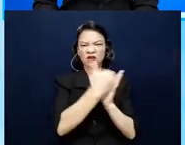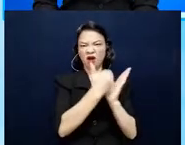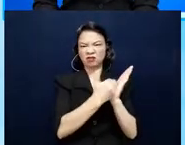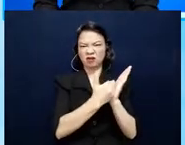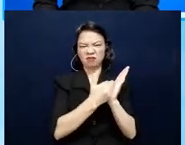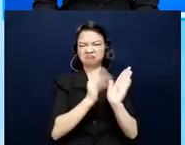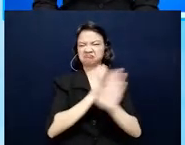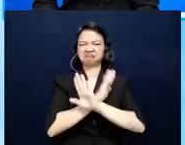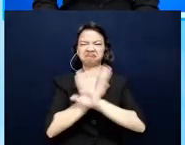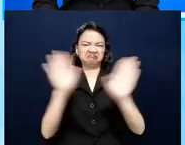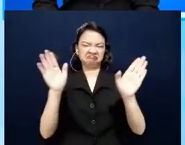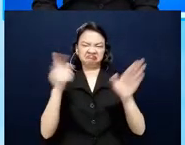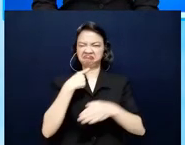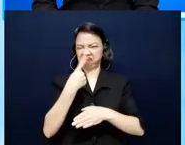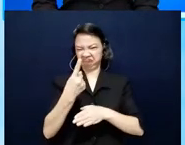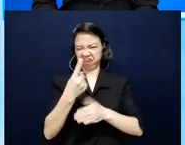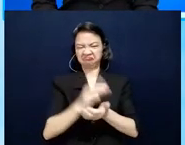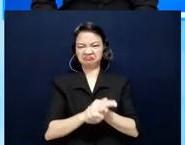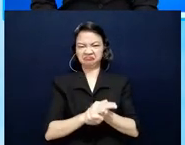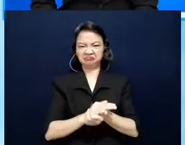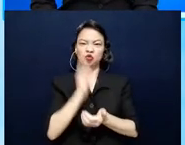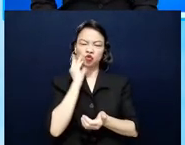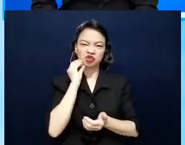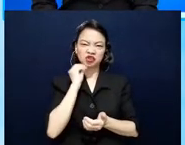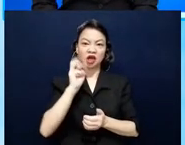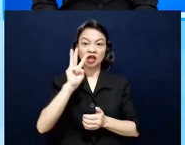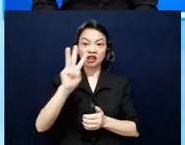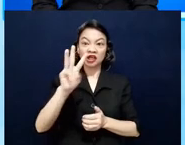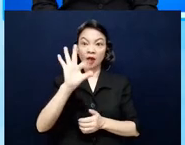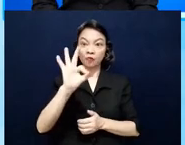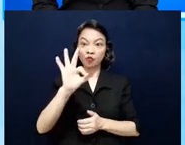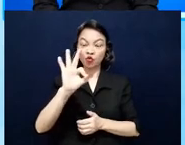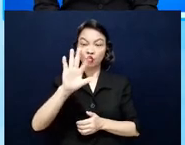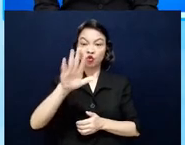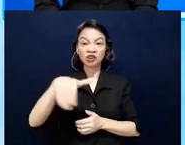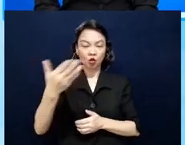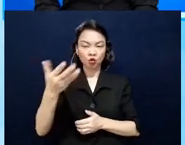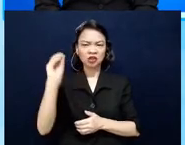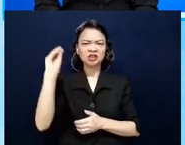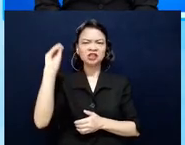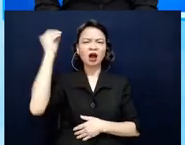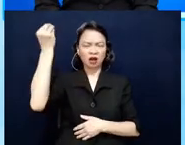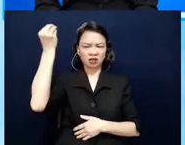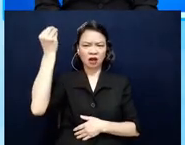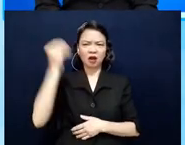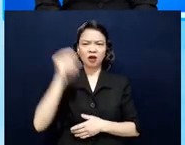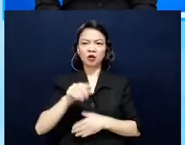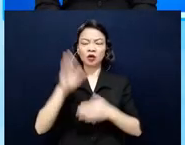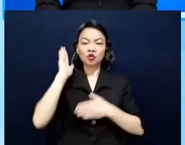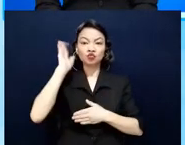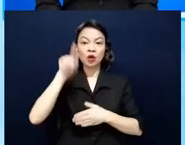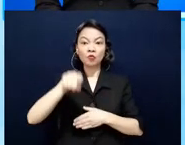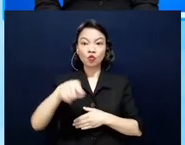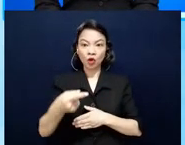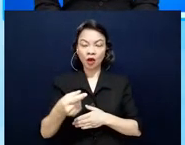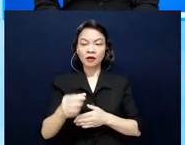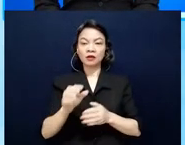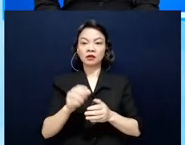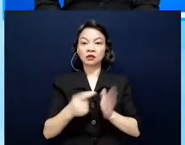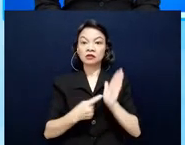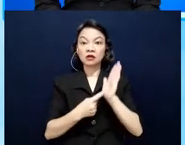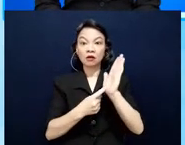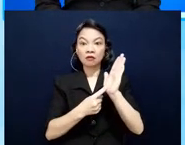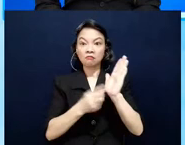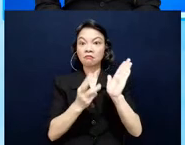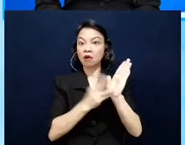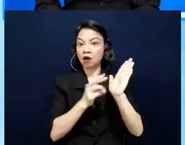demikian. Bahkan pada usia 30-an tahun di DKI Jakarta, sudah mulai kelihatan kasus-kasus penyakit